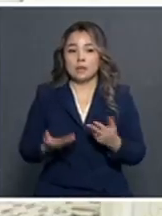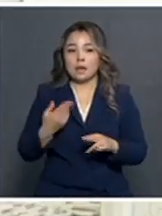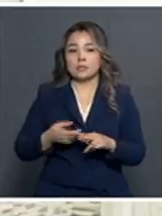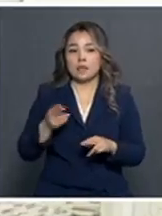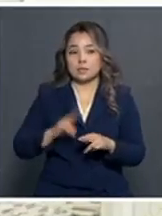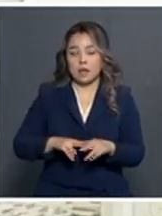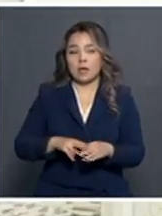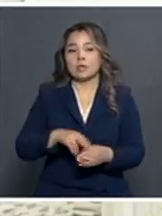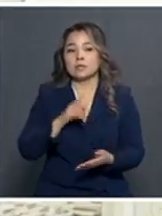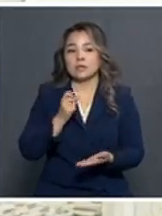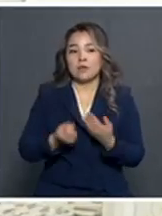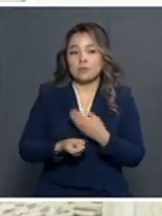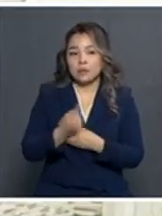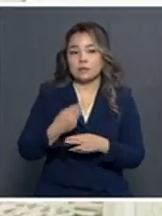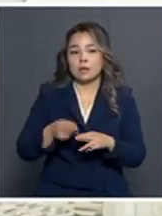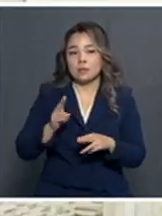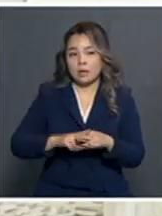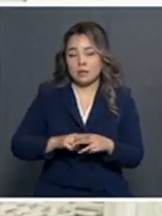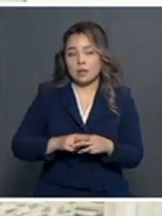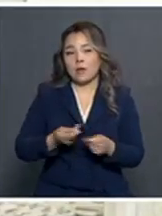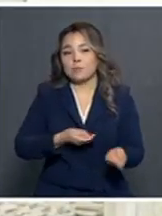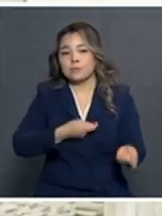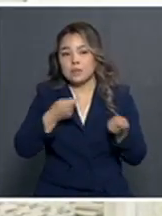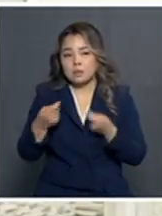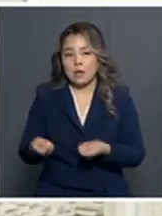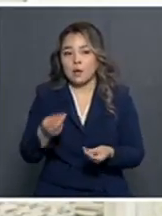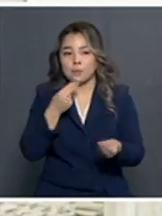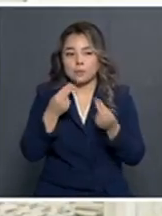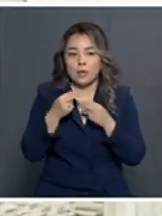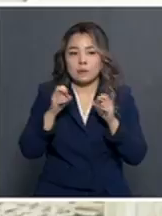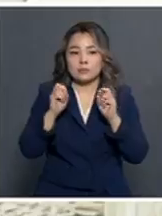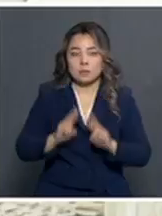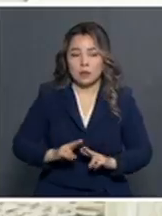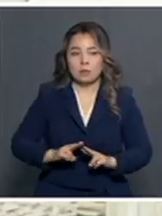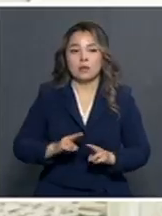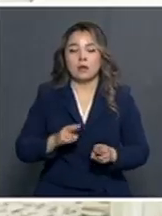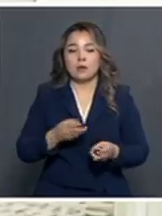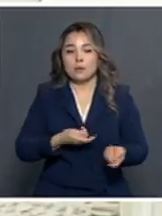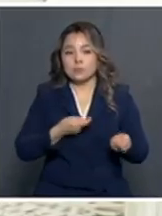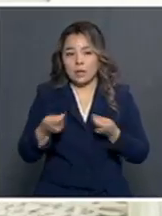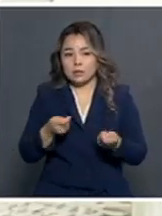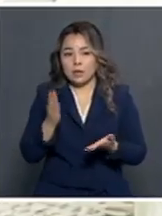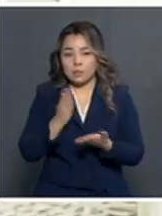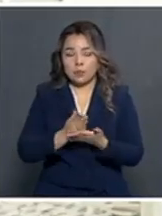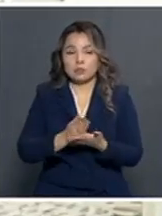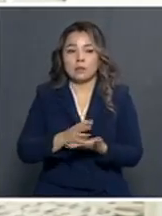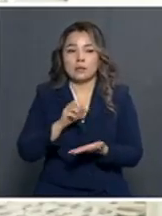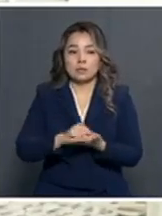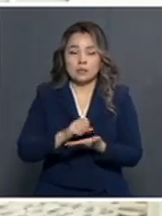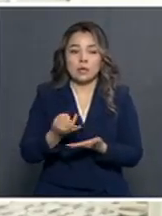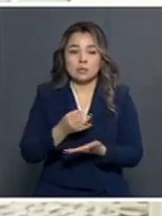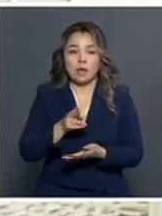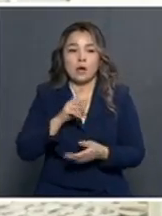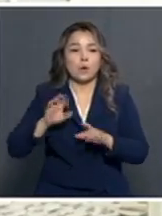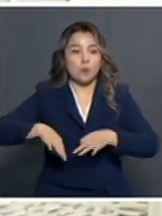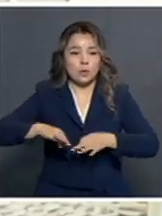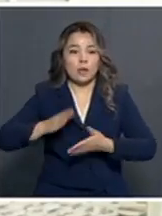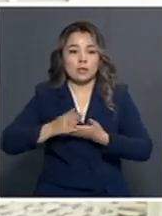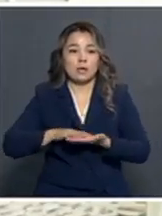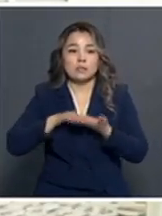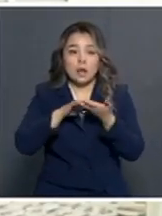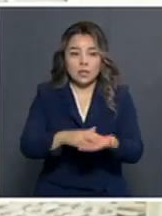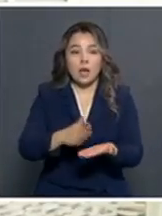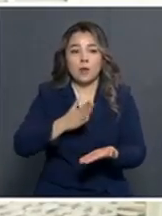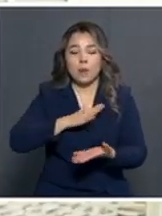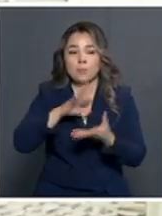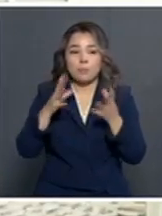Является действительно там доставкой продуктов питания. Егер азық-түлік тасымалымен айналысатын арнайы көліктерге өтініш берілсе,